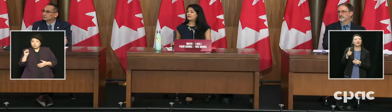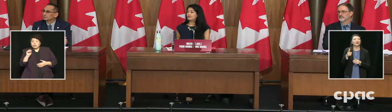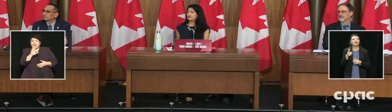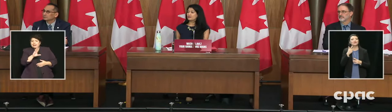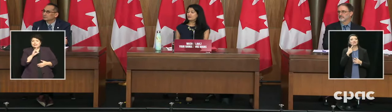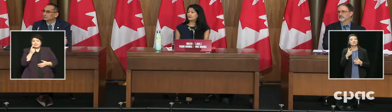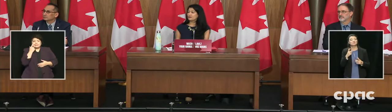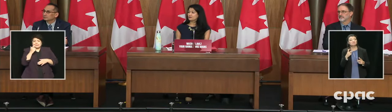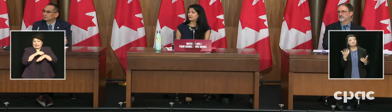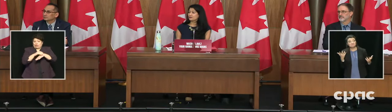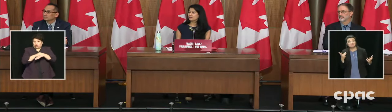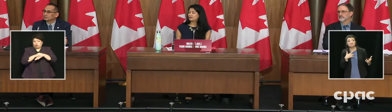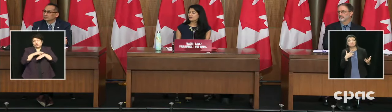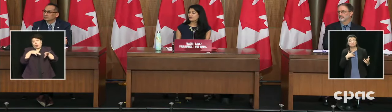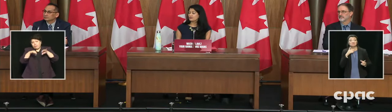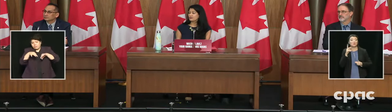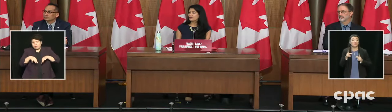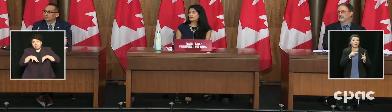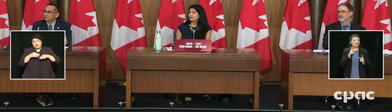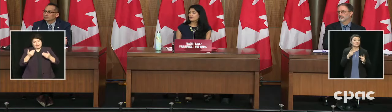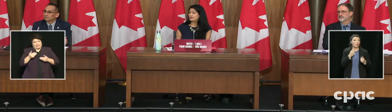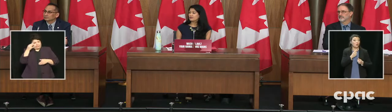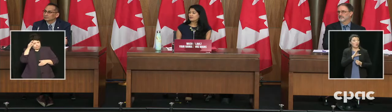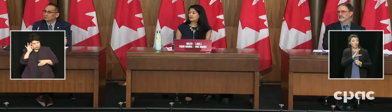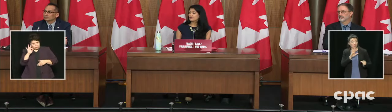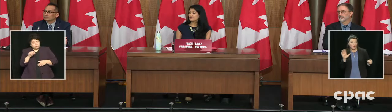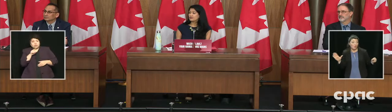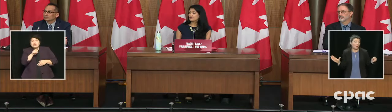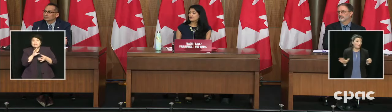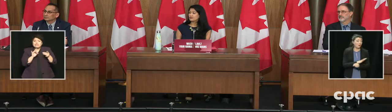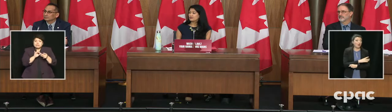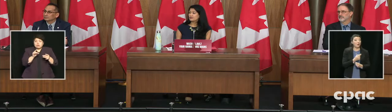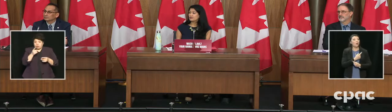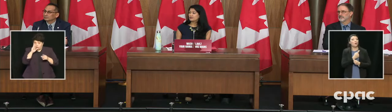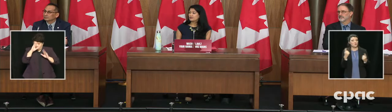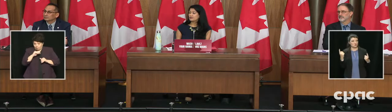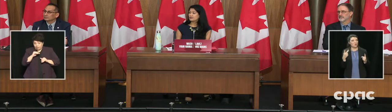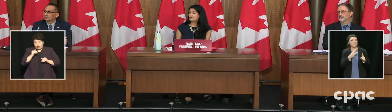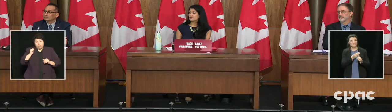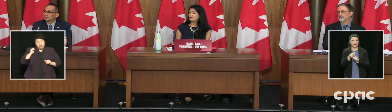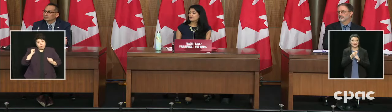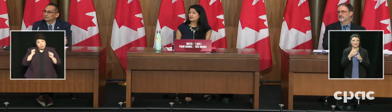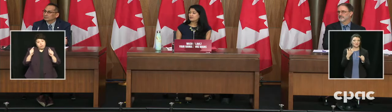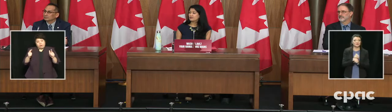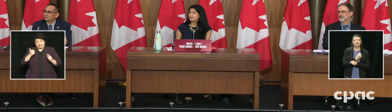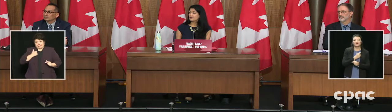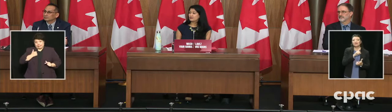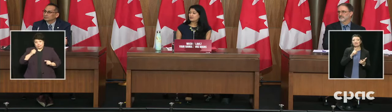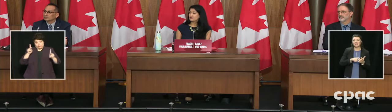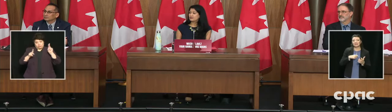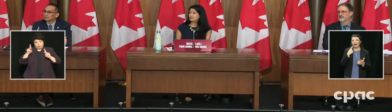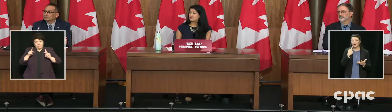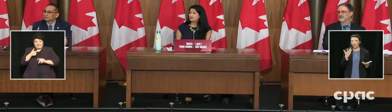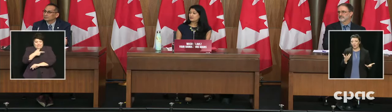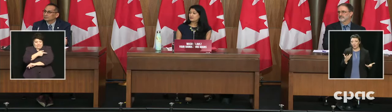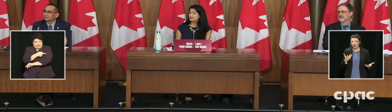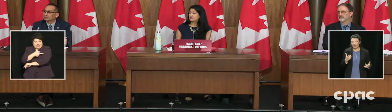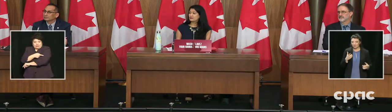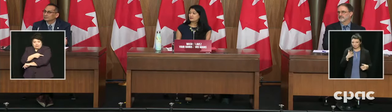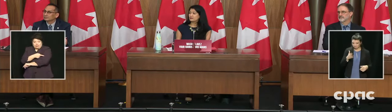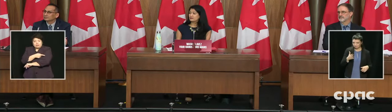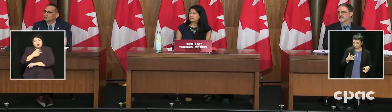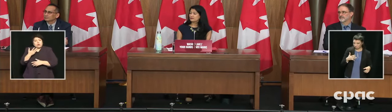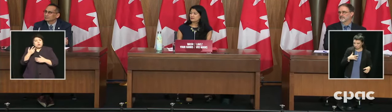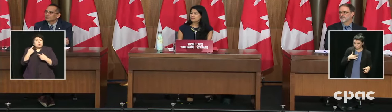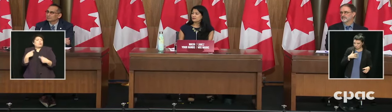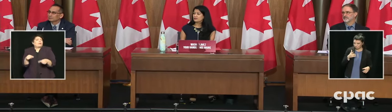va finir par être vaccinée éventuellement, ça ressemble à quoi un peu l'échéancier? Et est-ce que vous êtes conscient qu'il risque d'y avoir